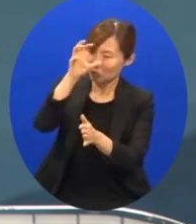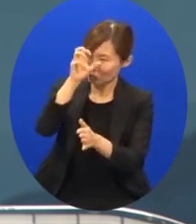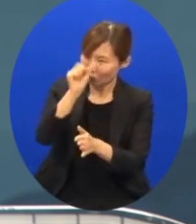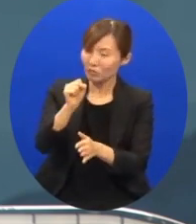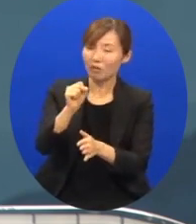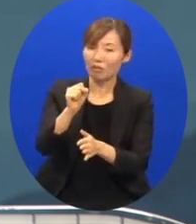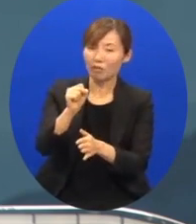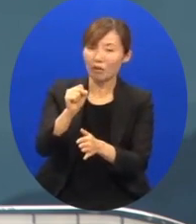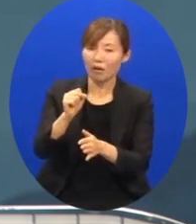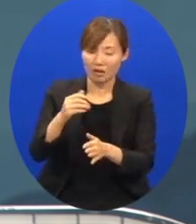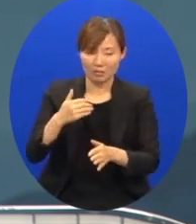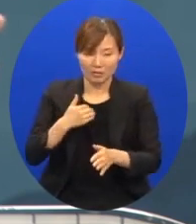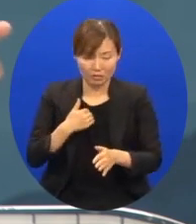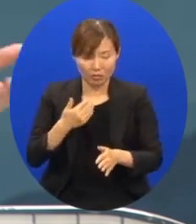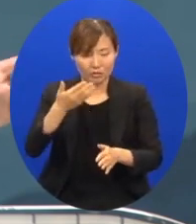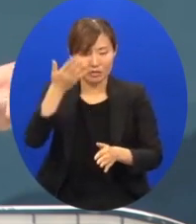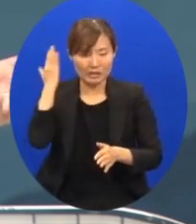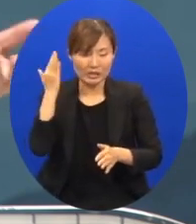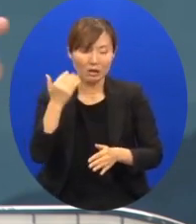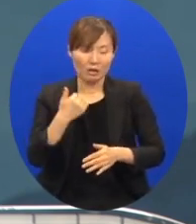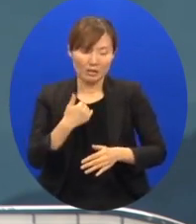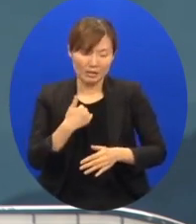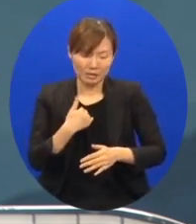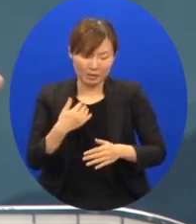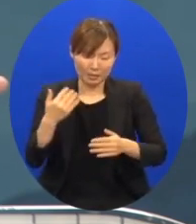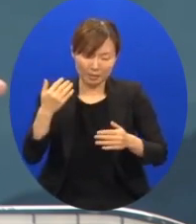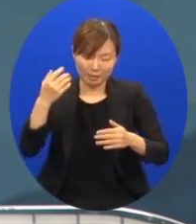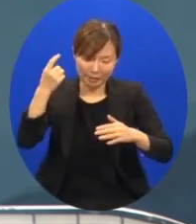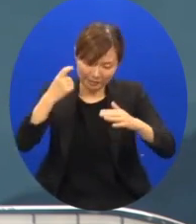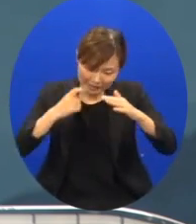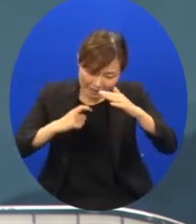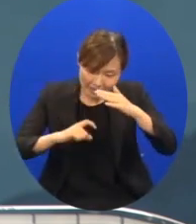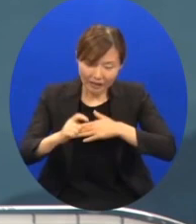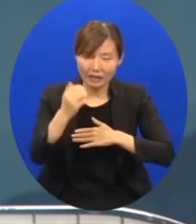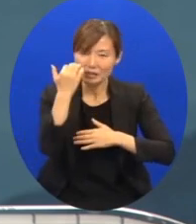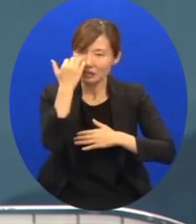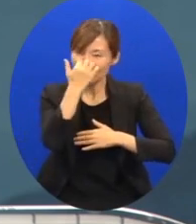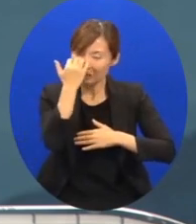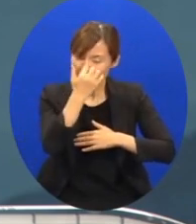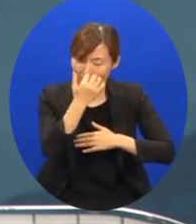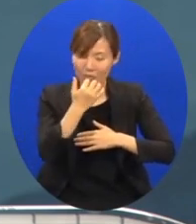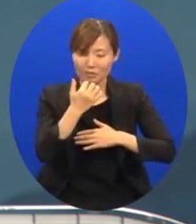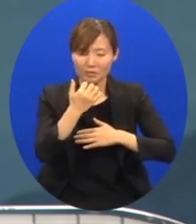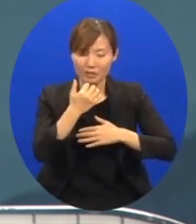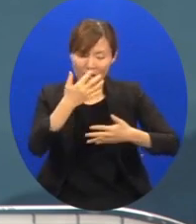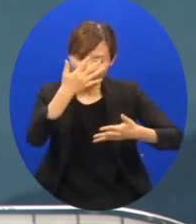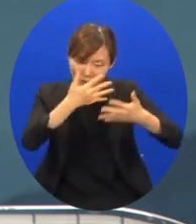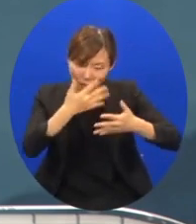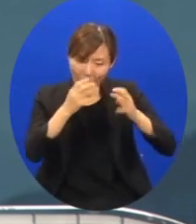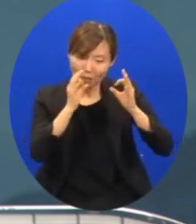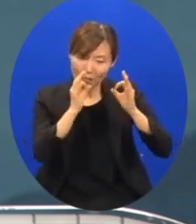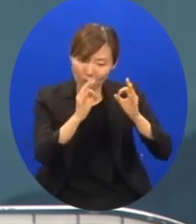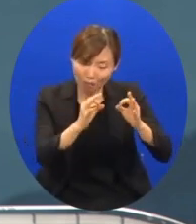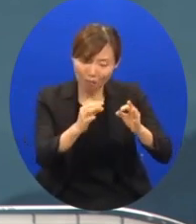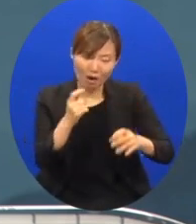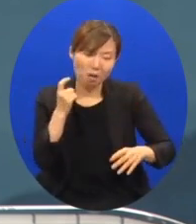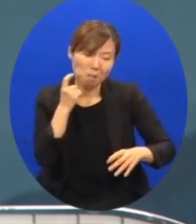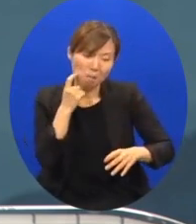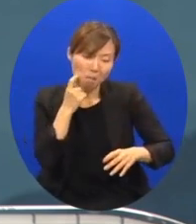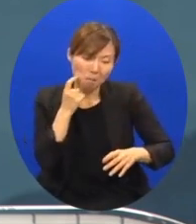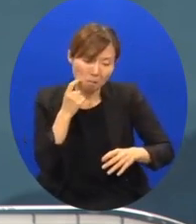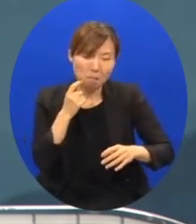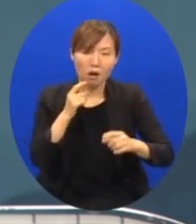음란물을 보고 가지 말아야 될 때를 다니고 자기 늘 그렇게 살아 따라 그런데